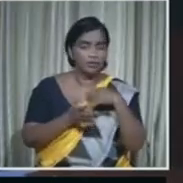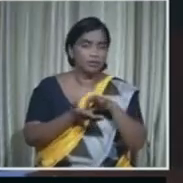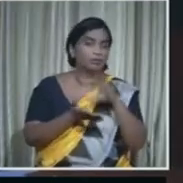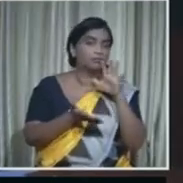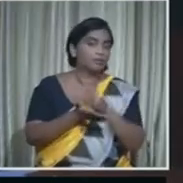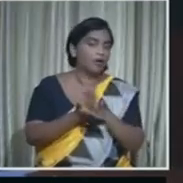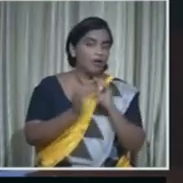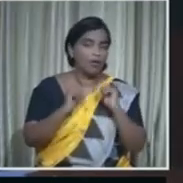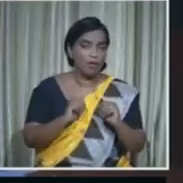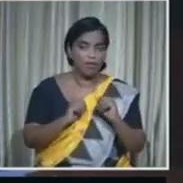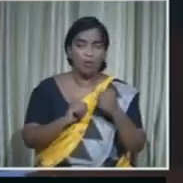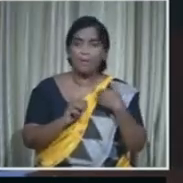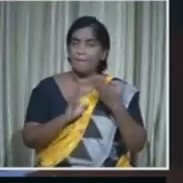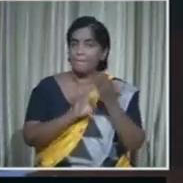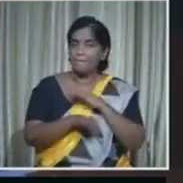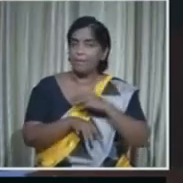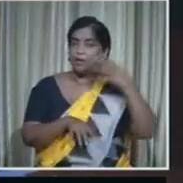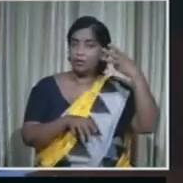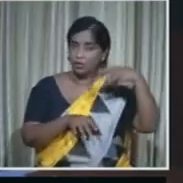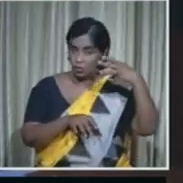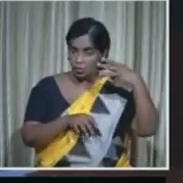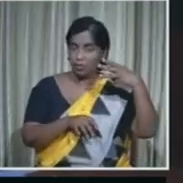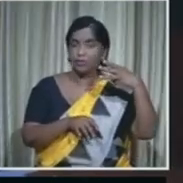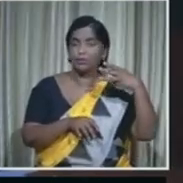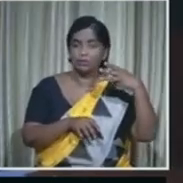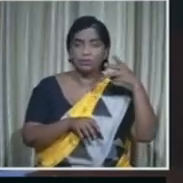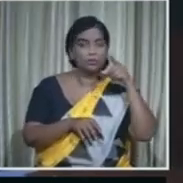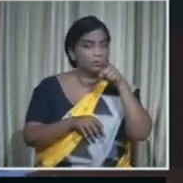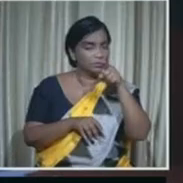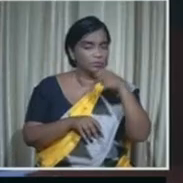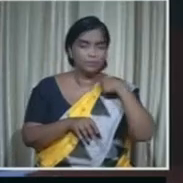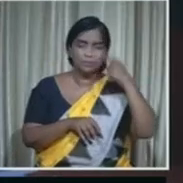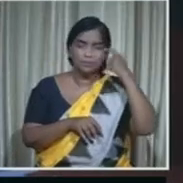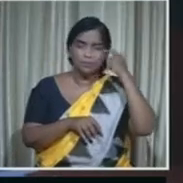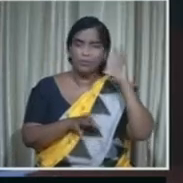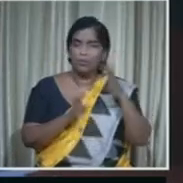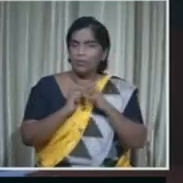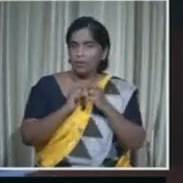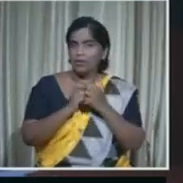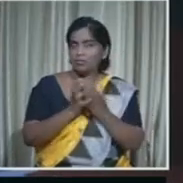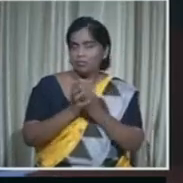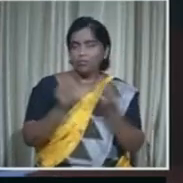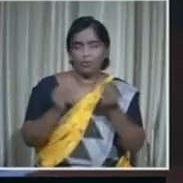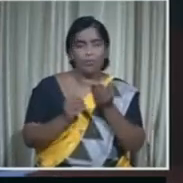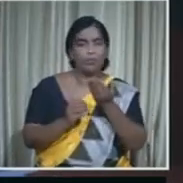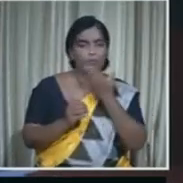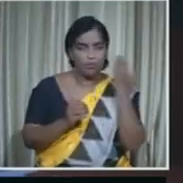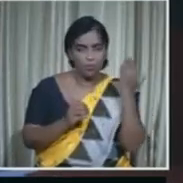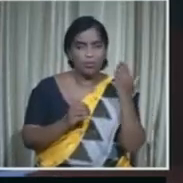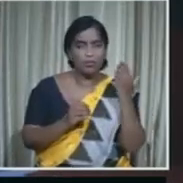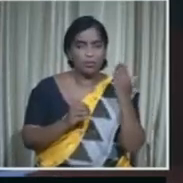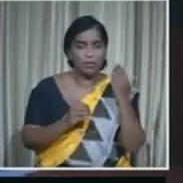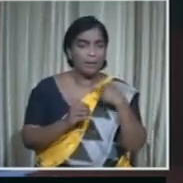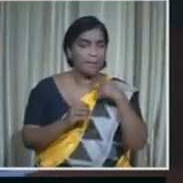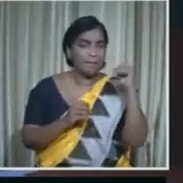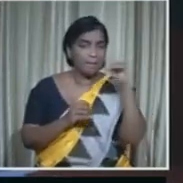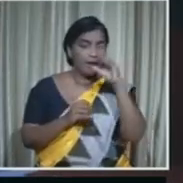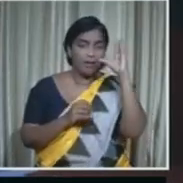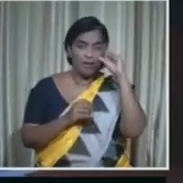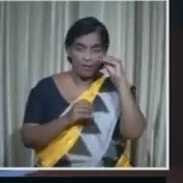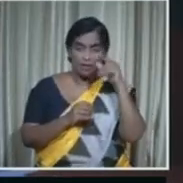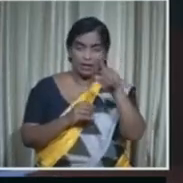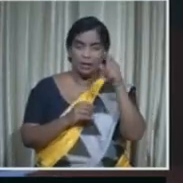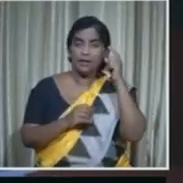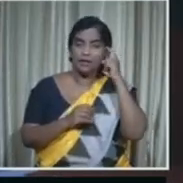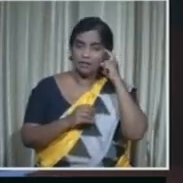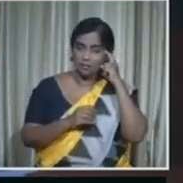වුණේ පෞගිය 3 වෙනිදා. ඔබතුමාලා කල්පනා කරා මේක විසඳන්න පුළුවන් වේවි. මේ පළවෙනිදා රාත්‍රියේ ඔබතුමාලා කල්පනා